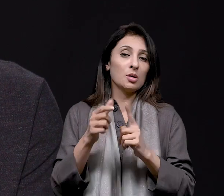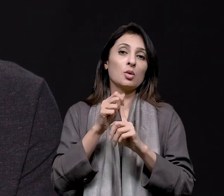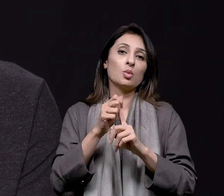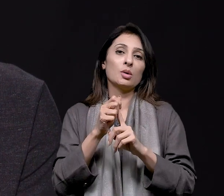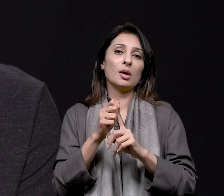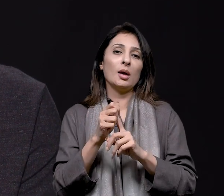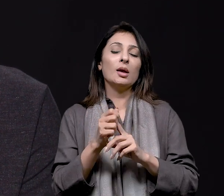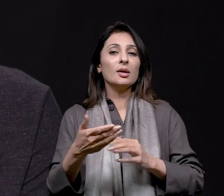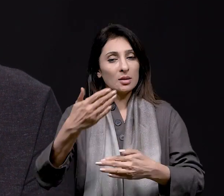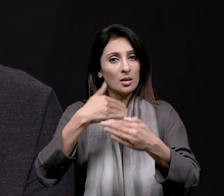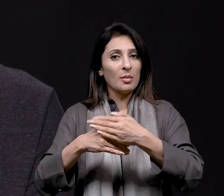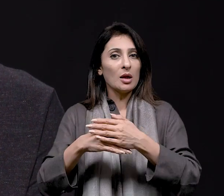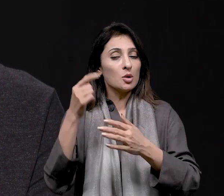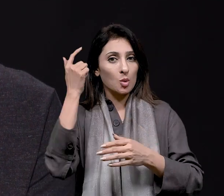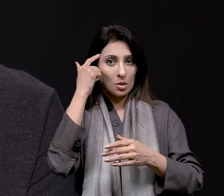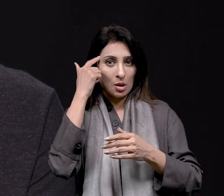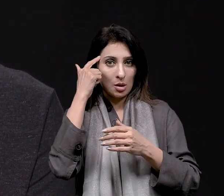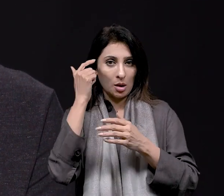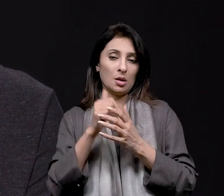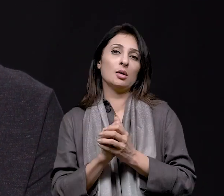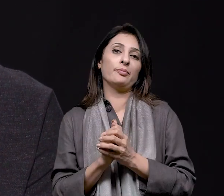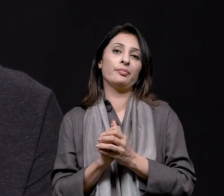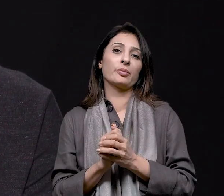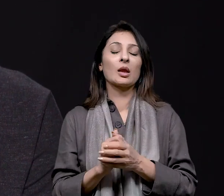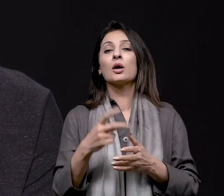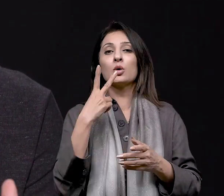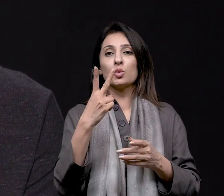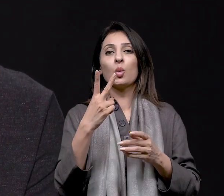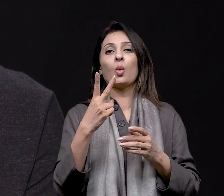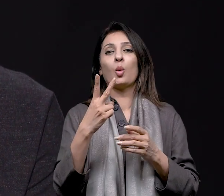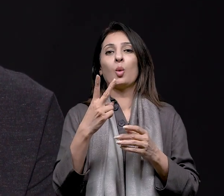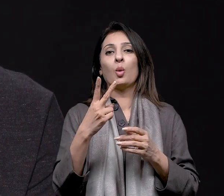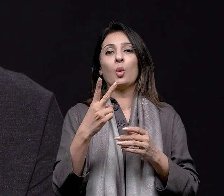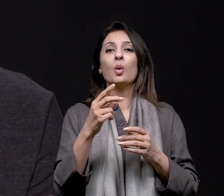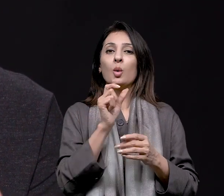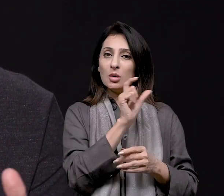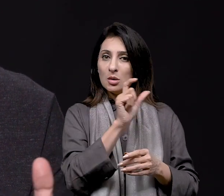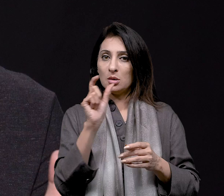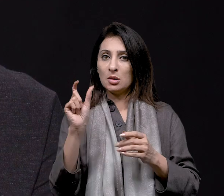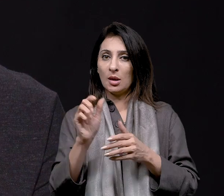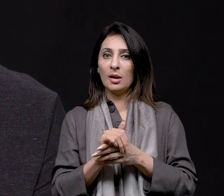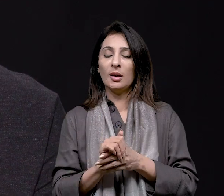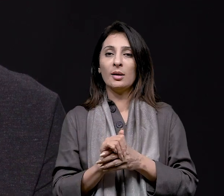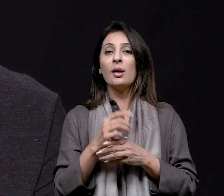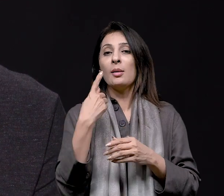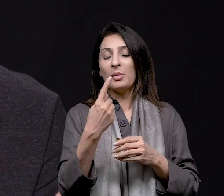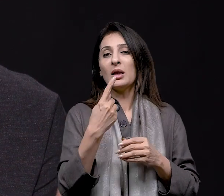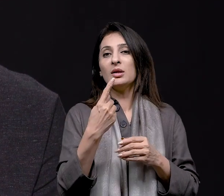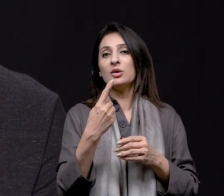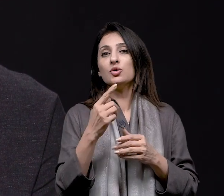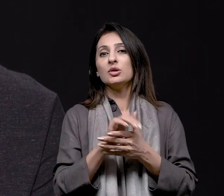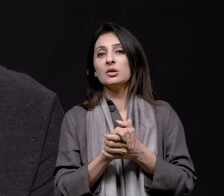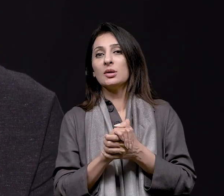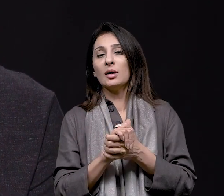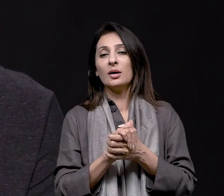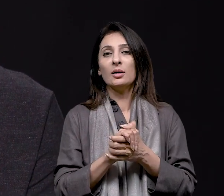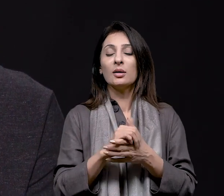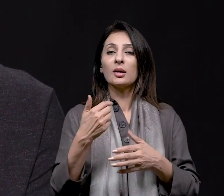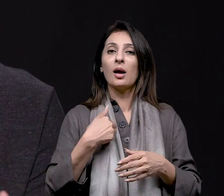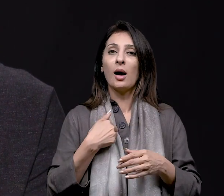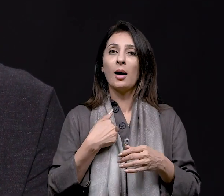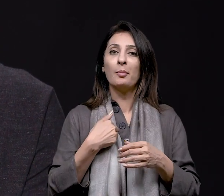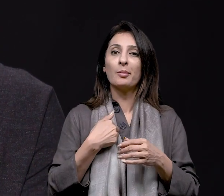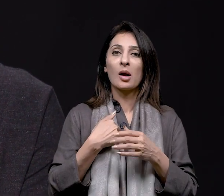کلائمیٹ چینج سے بچنے کے لیے کیا اپروچز ہو سکتی ہیں۔ دیر آر ٹو مین اپروچز۔ ایک تو کلائمیٹ چینج میٹیگیشن ہے، جس کا مطلب